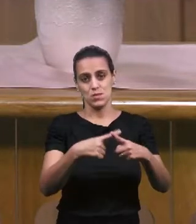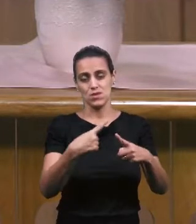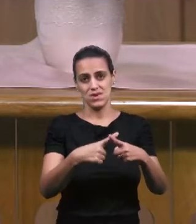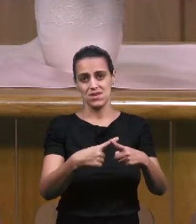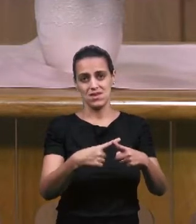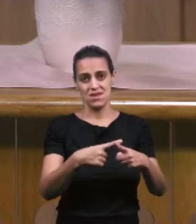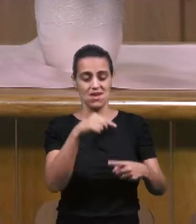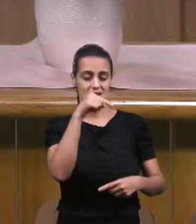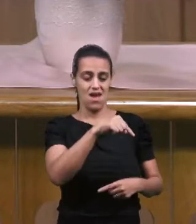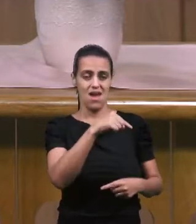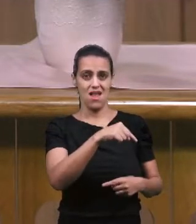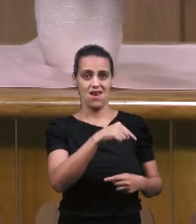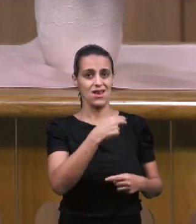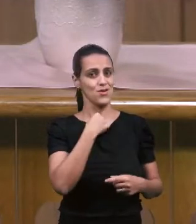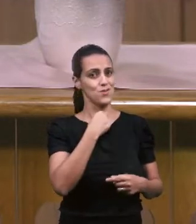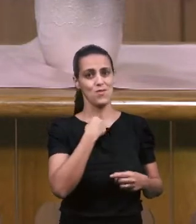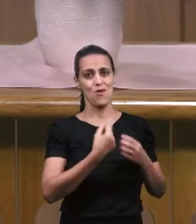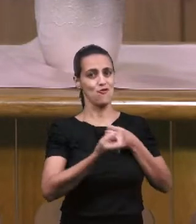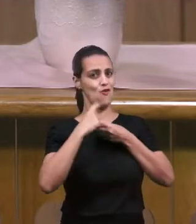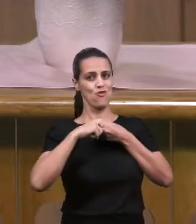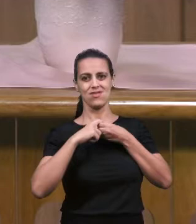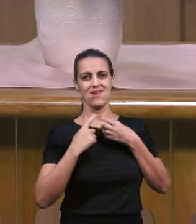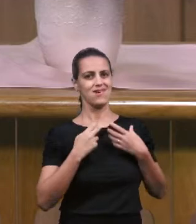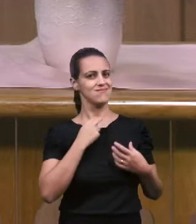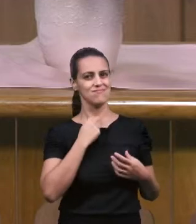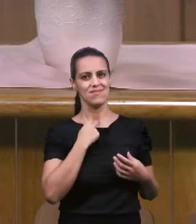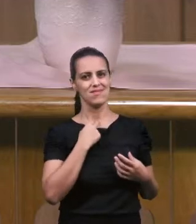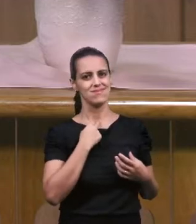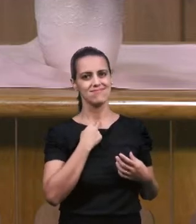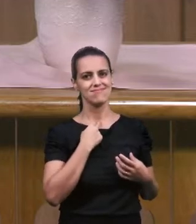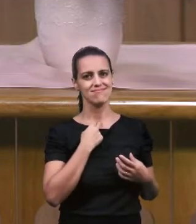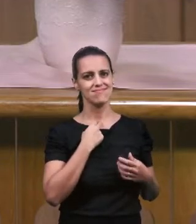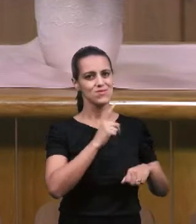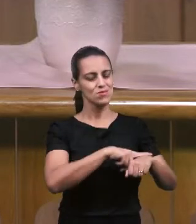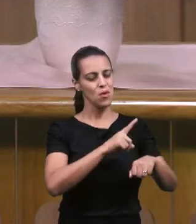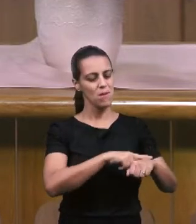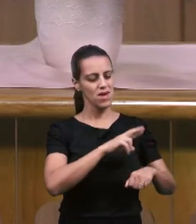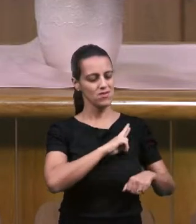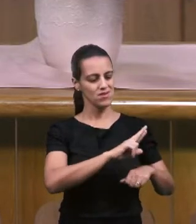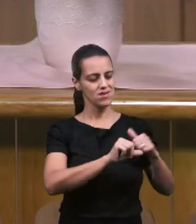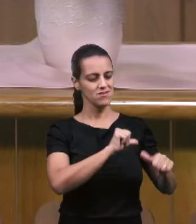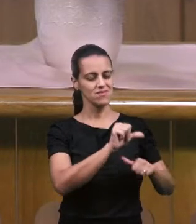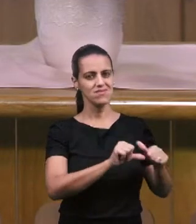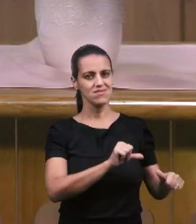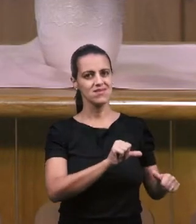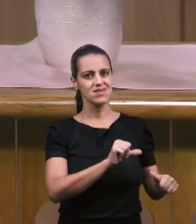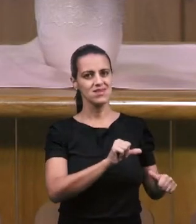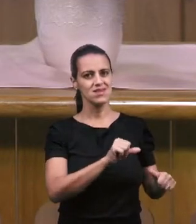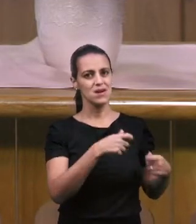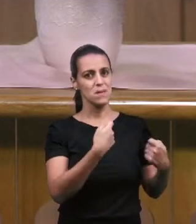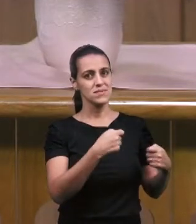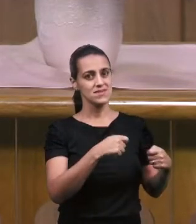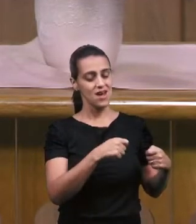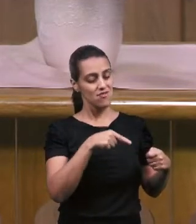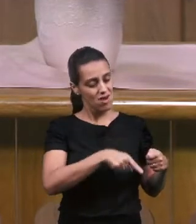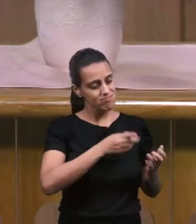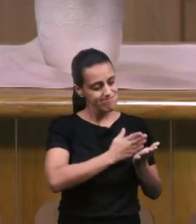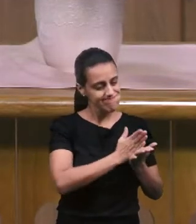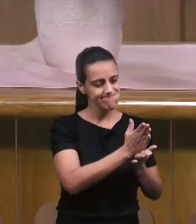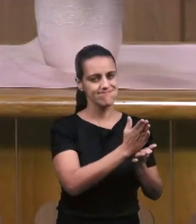parce qu'elle ne pouvait pas revenir en arrière. Donc quand la réforme vient, elle n'avait pas comment changer parce que c'était 1500